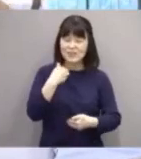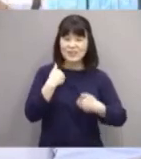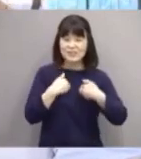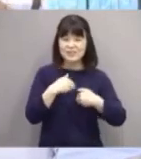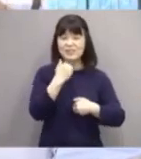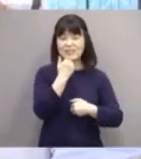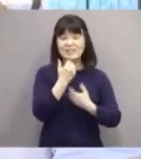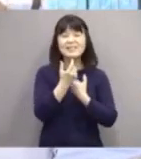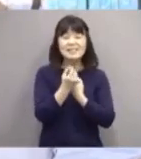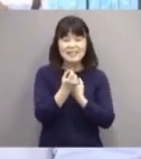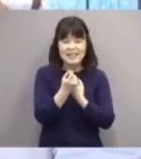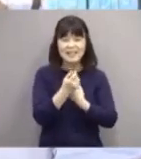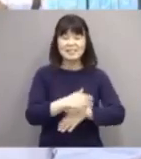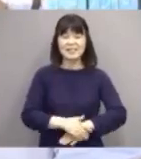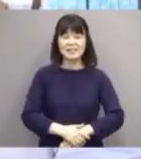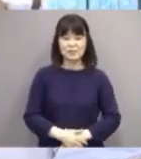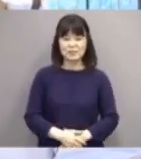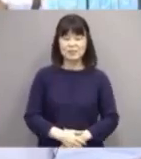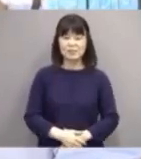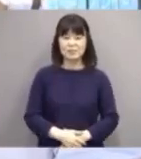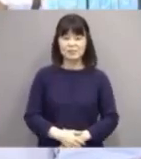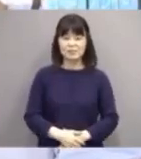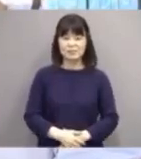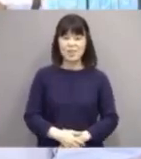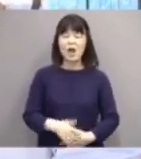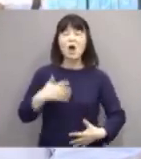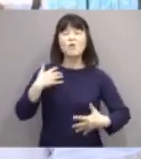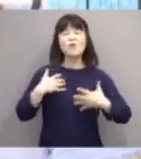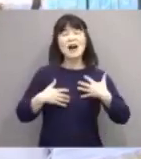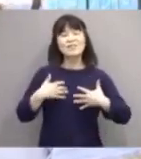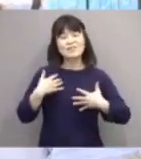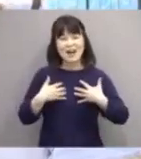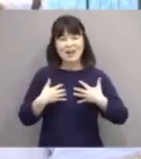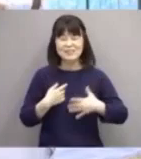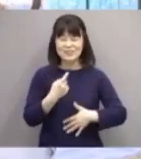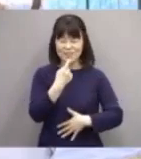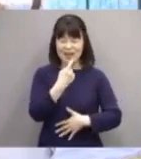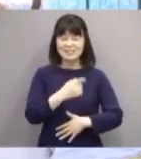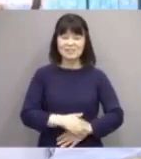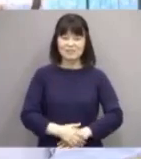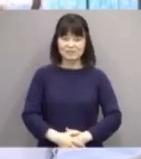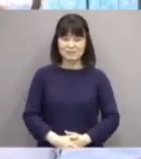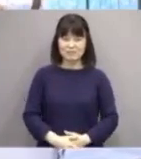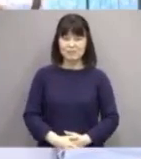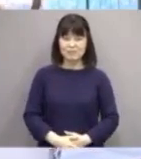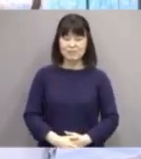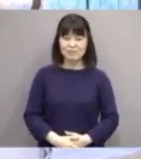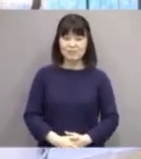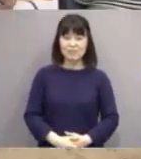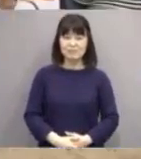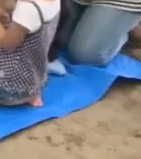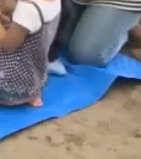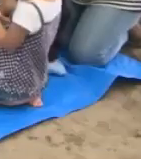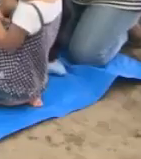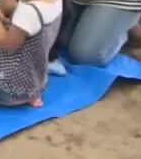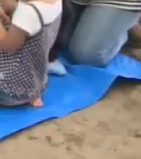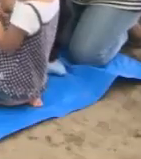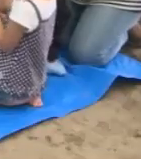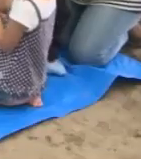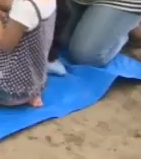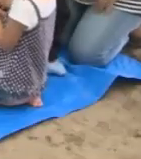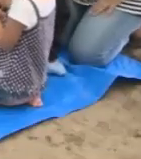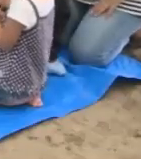べるの楽しみだね。みんなで、 ワクワクします。 いただき